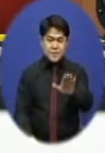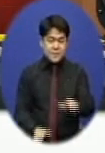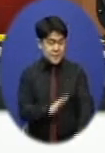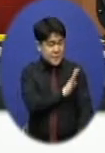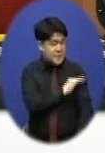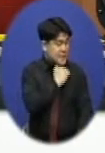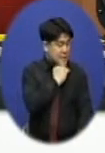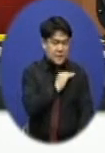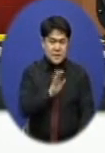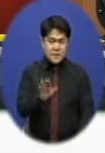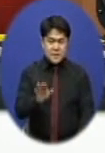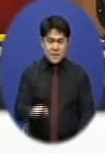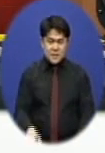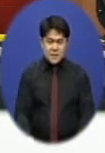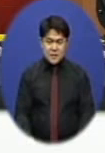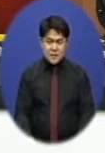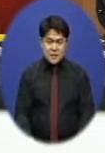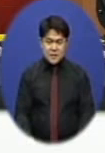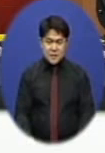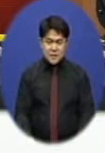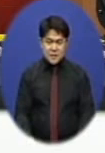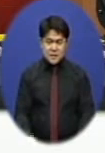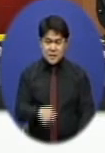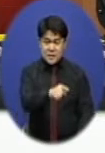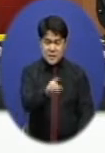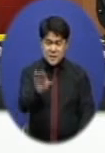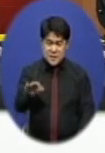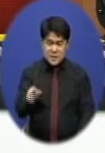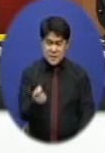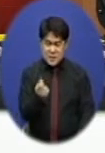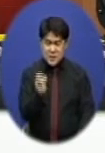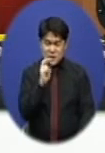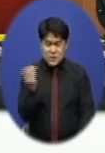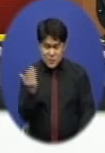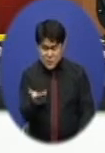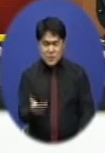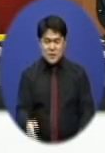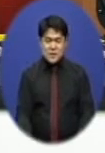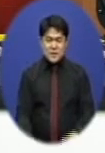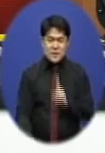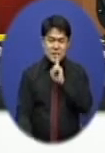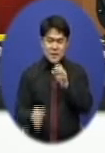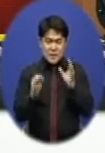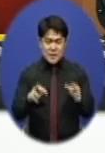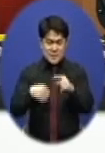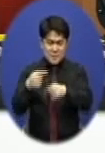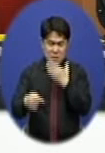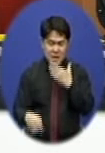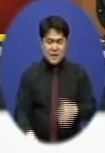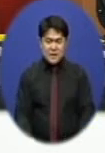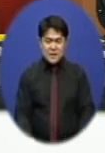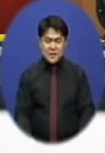있어봐 저기. 그렇게 하는 게 아니라 네. 그 이현이 형님 노래는 예. 양옆으로 불러드리고. 있어. 어, 가만 있어보라니까. 어. 우리가 말하는 동안 또 바꿀 수도